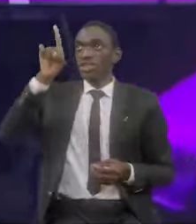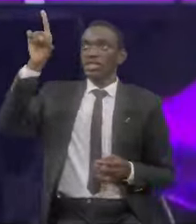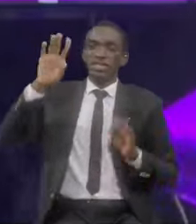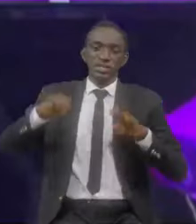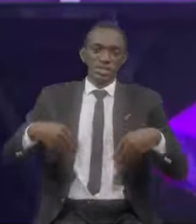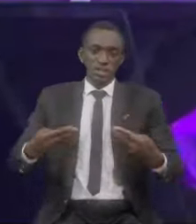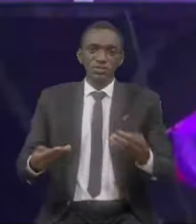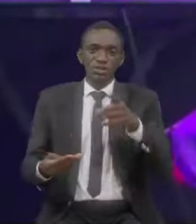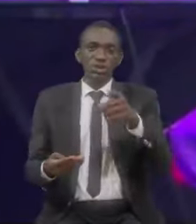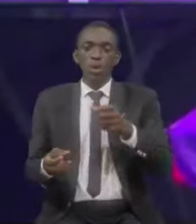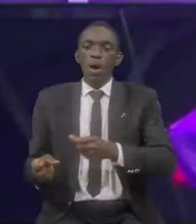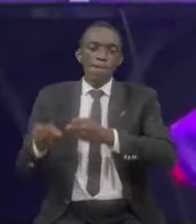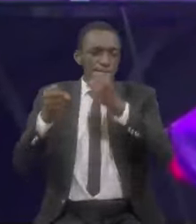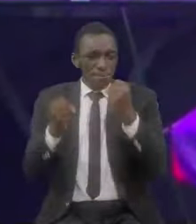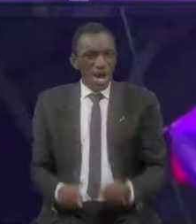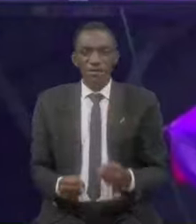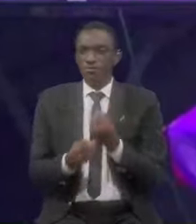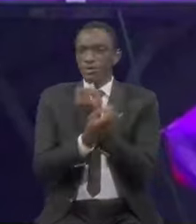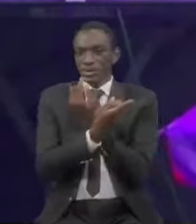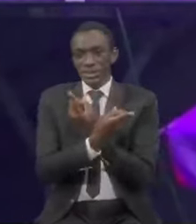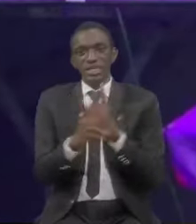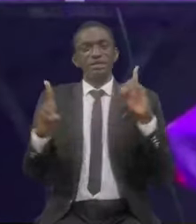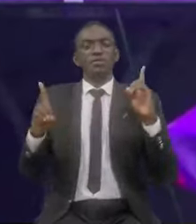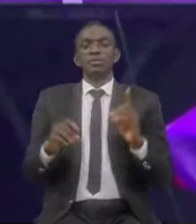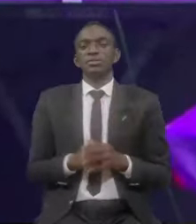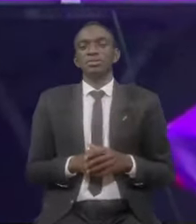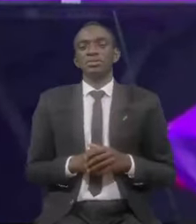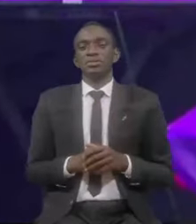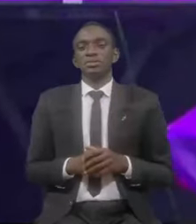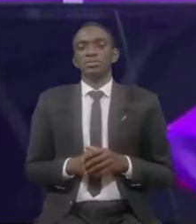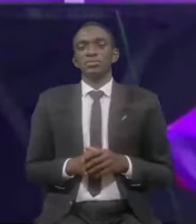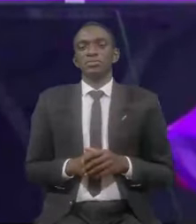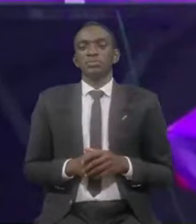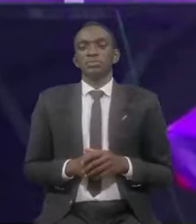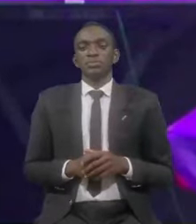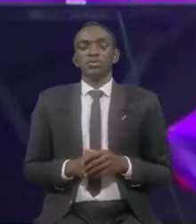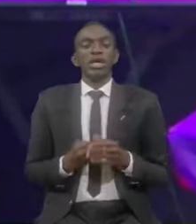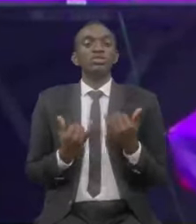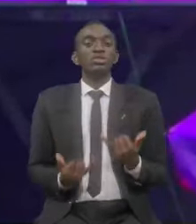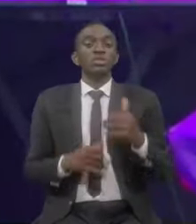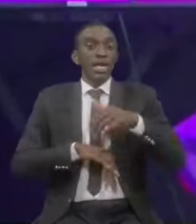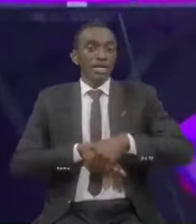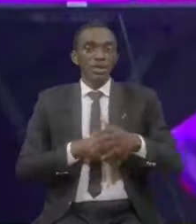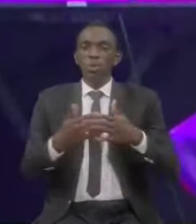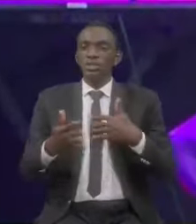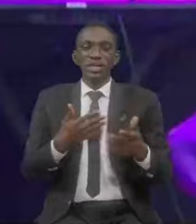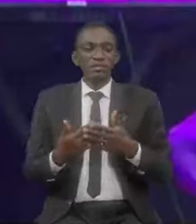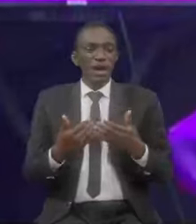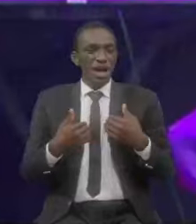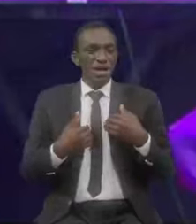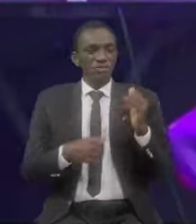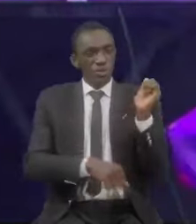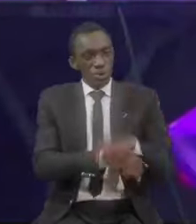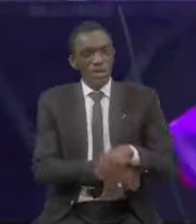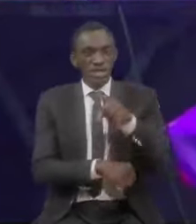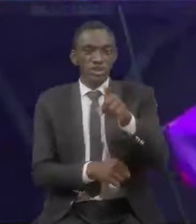celui-là qui est venu vous donner une puissante délivrance ce soir, quel que soit ce qui a la